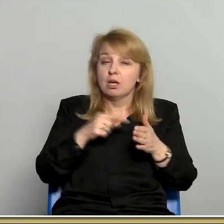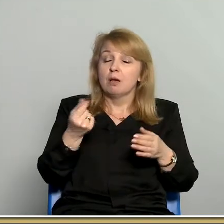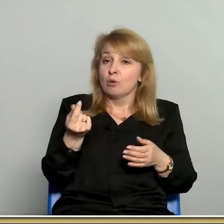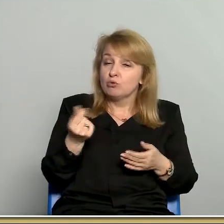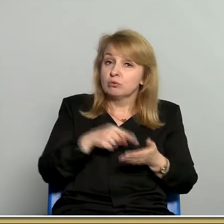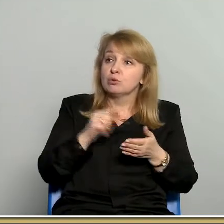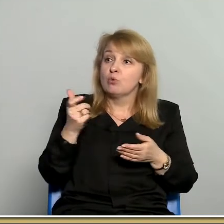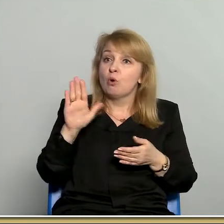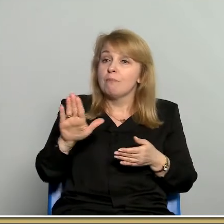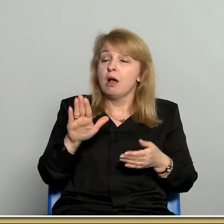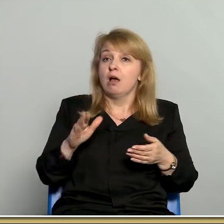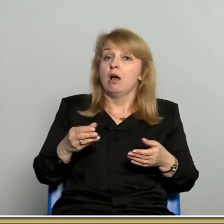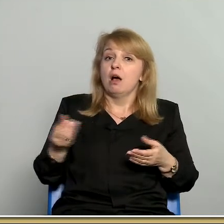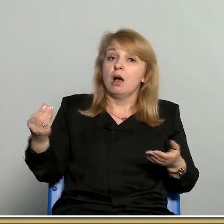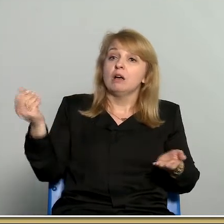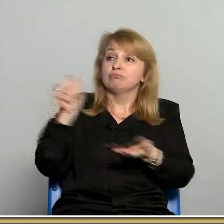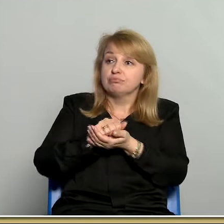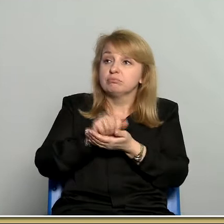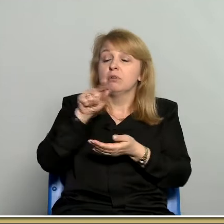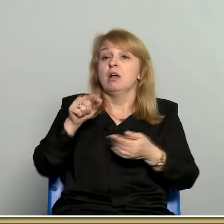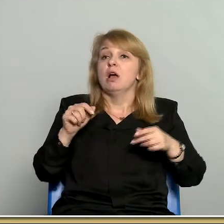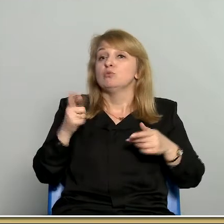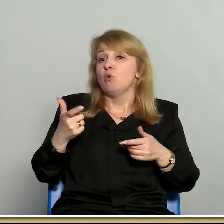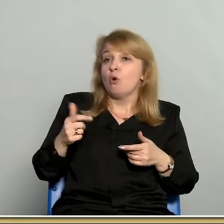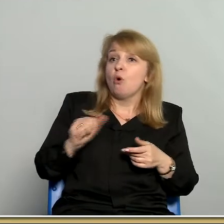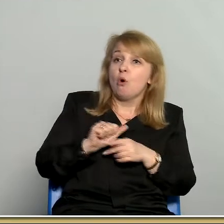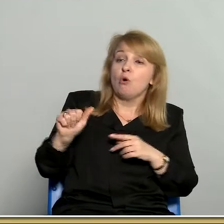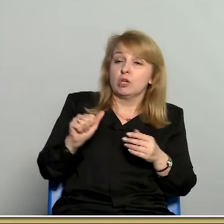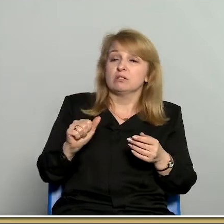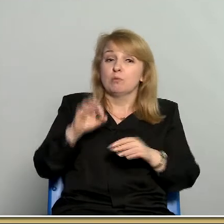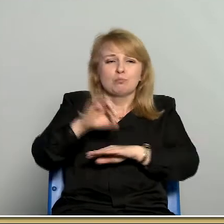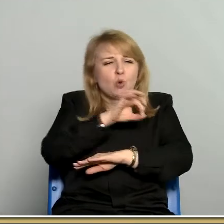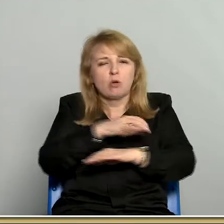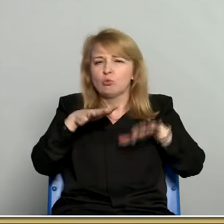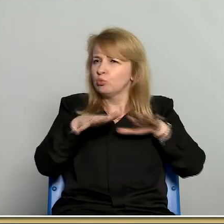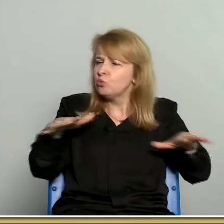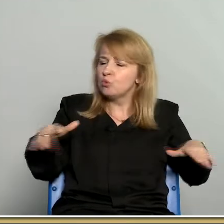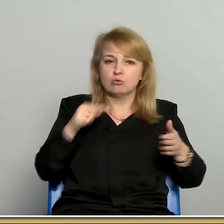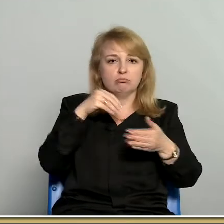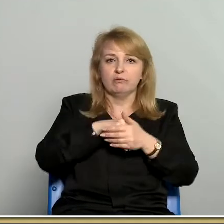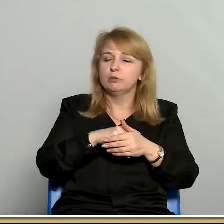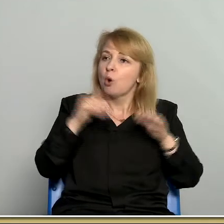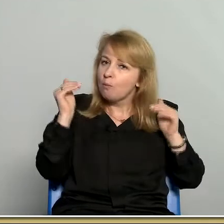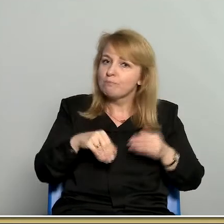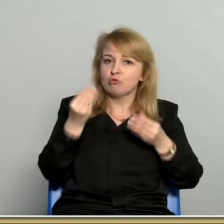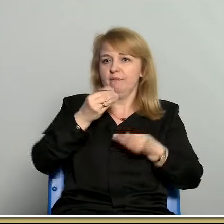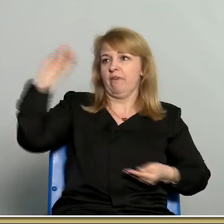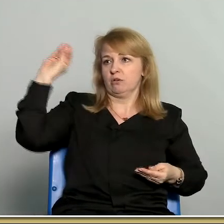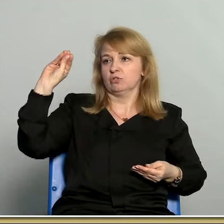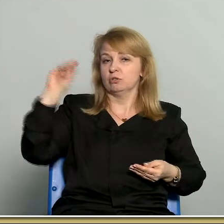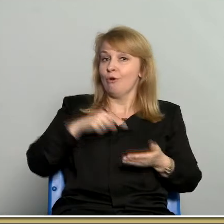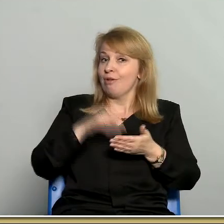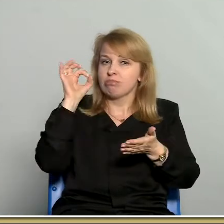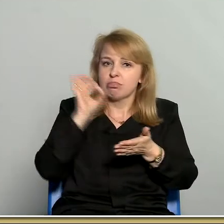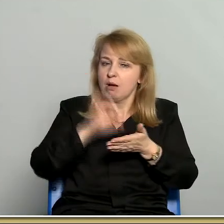orientacyjne kwoty dofinansowania w przypadku znacznej ilości projektów one mogą ulec zwiększeniu. Znaczy na pewno